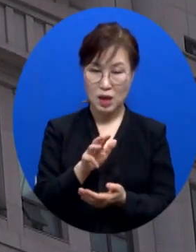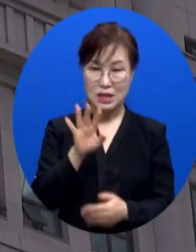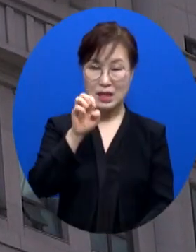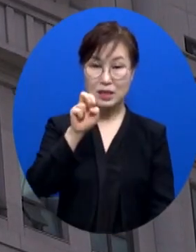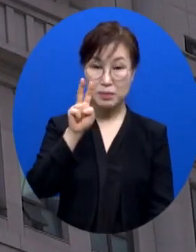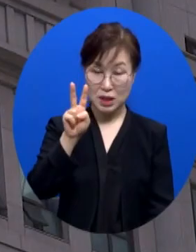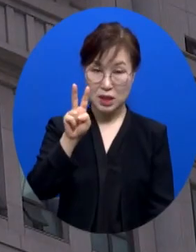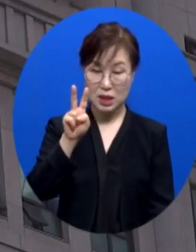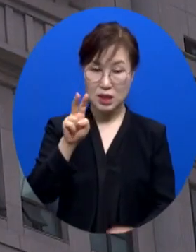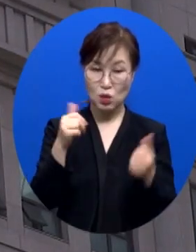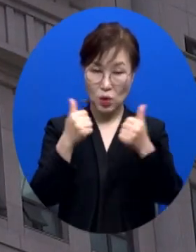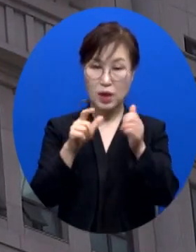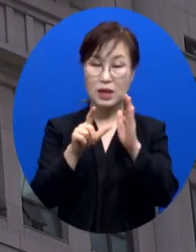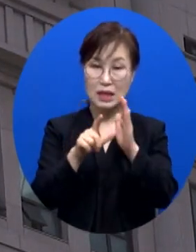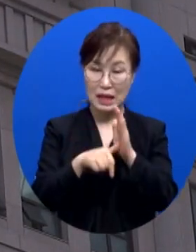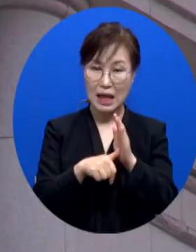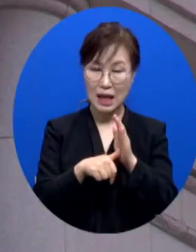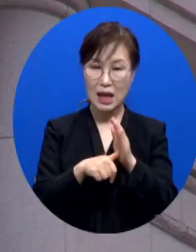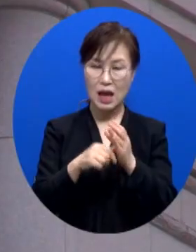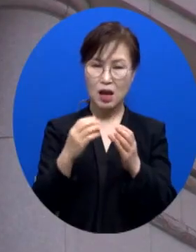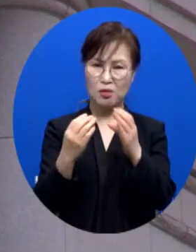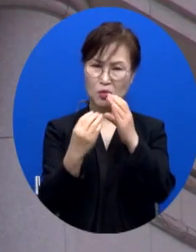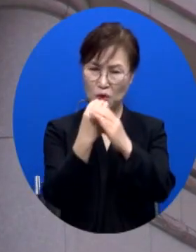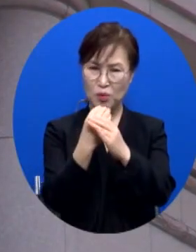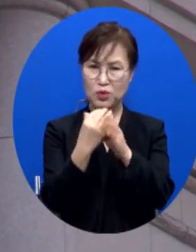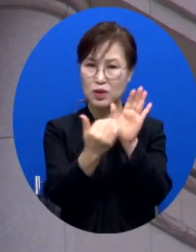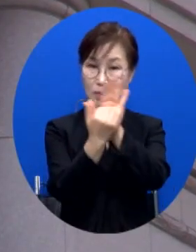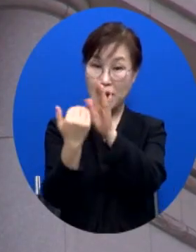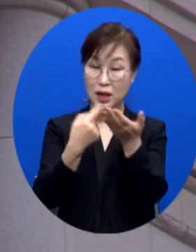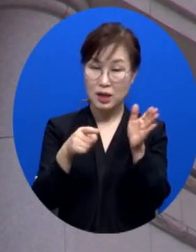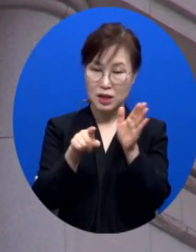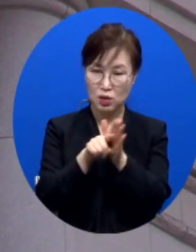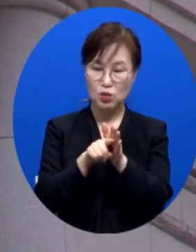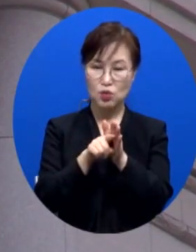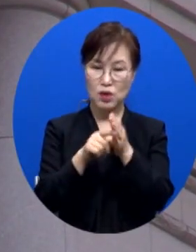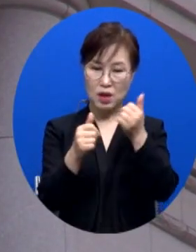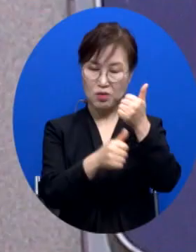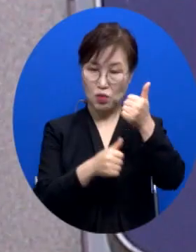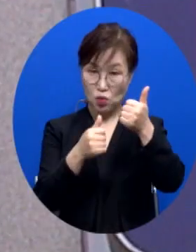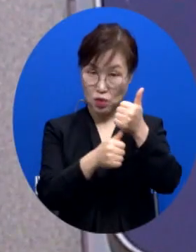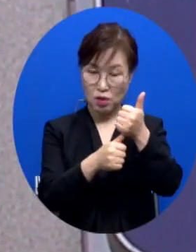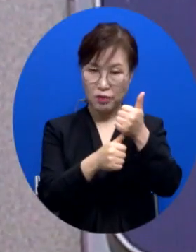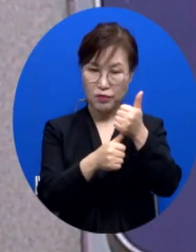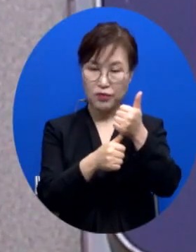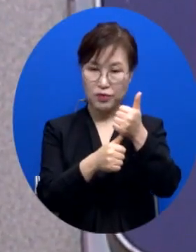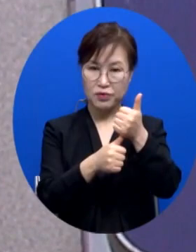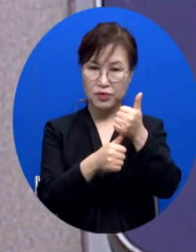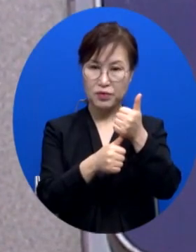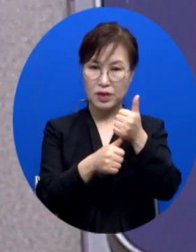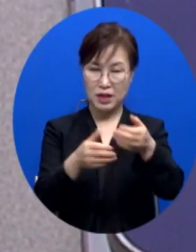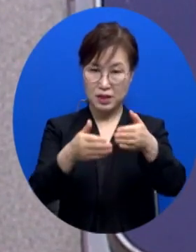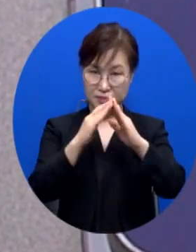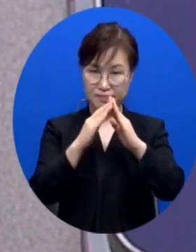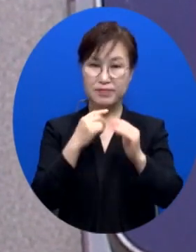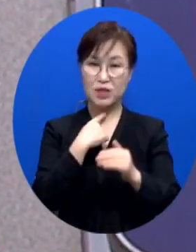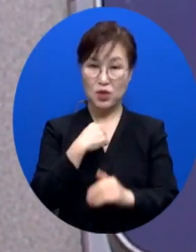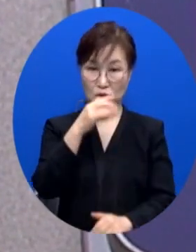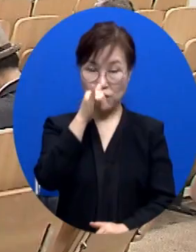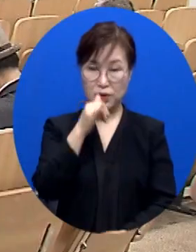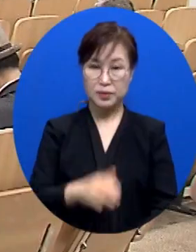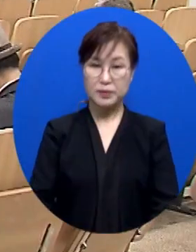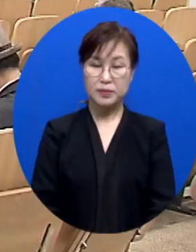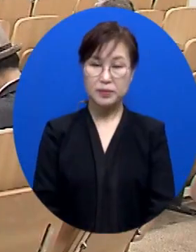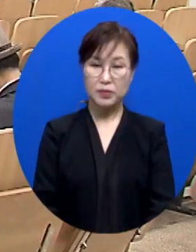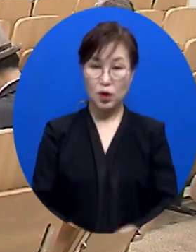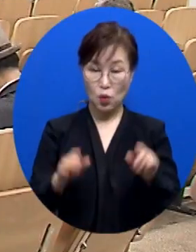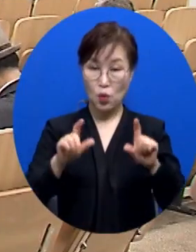42회기 정기총회에서 금권선거를 차단하기 위해 증경총회장 등으로 구성된 후보추천위원회를 신설한 바 있습니다.